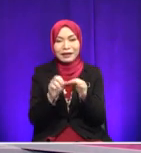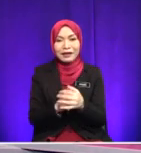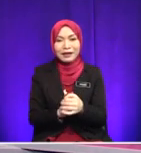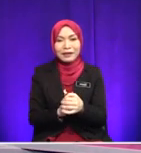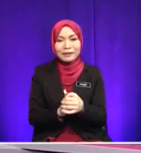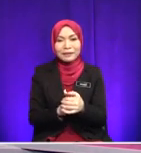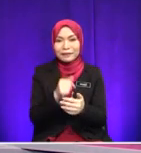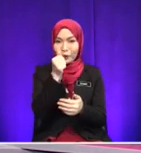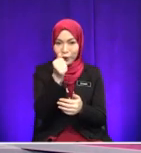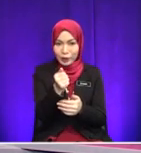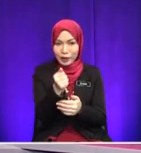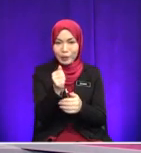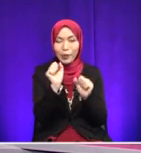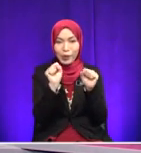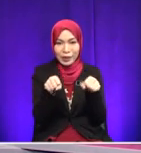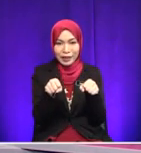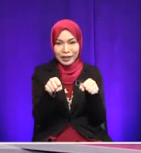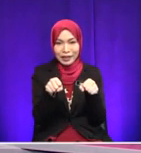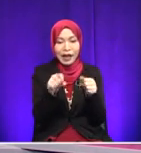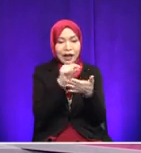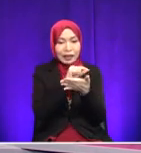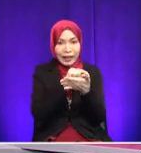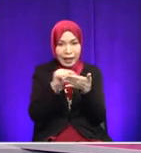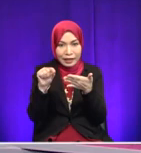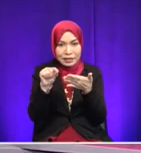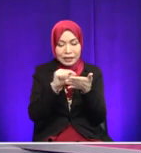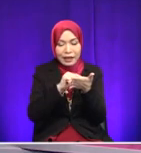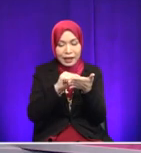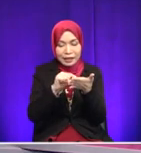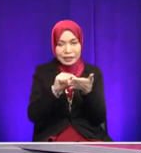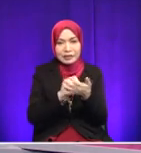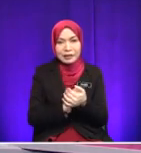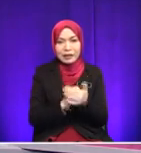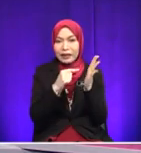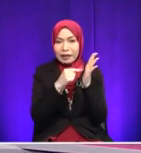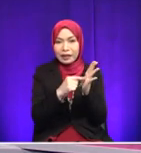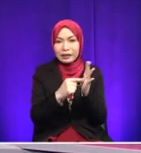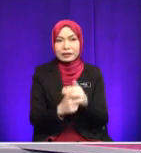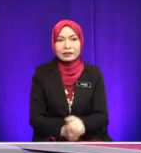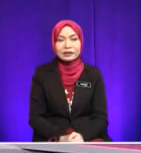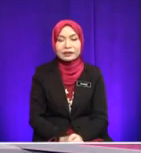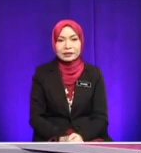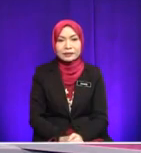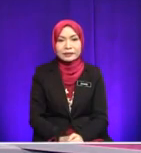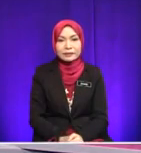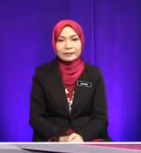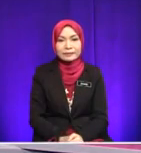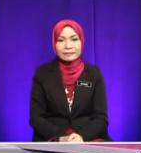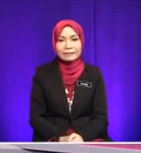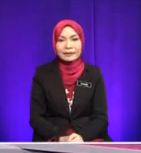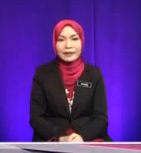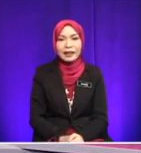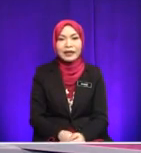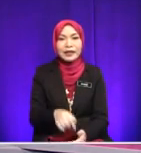gas klorofluorokarbon. Jadi di situ yang dipelajari selepas